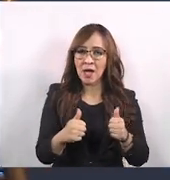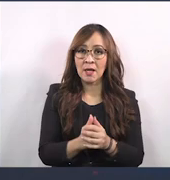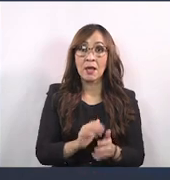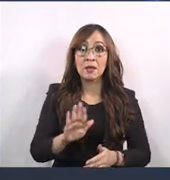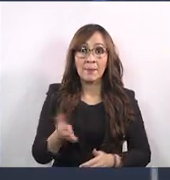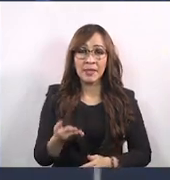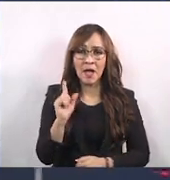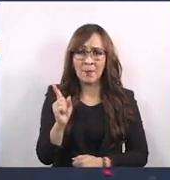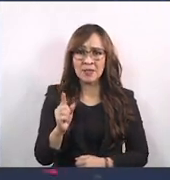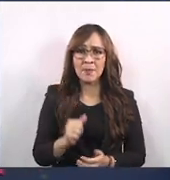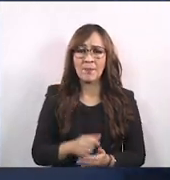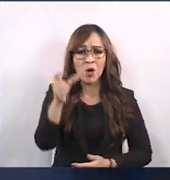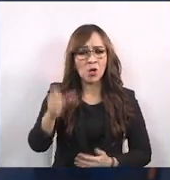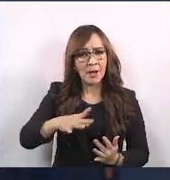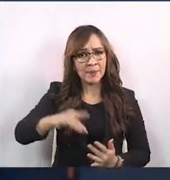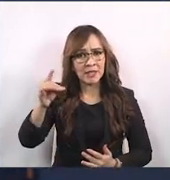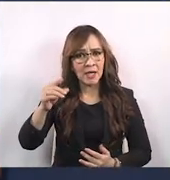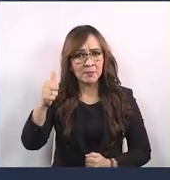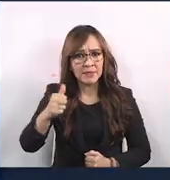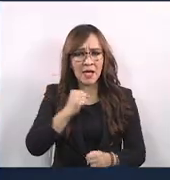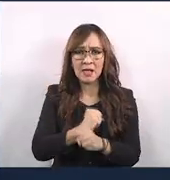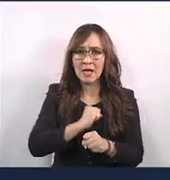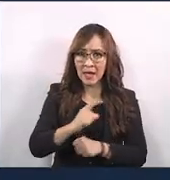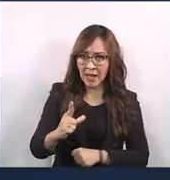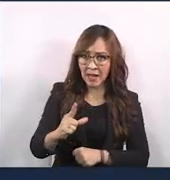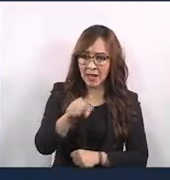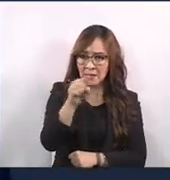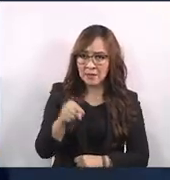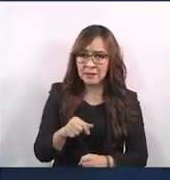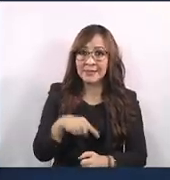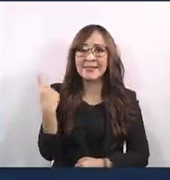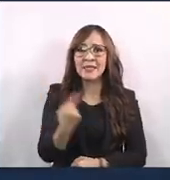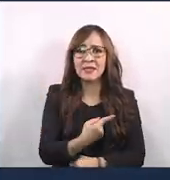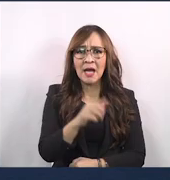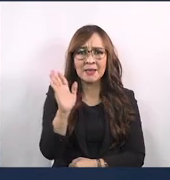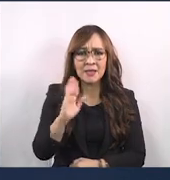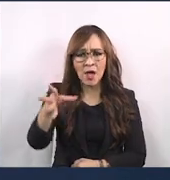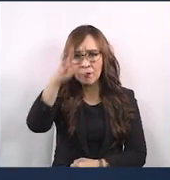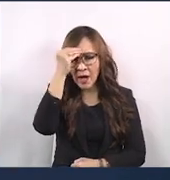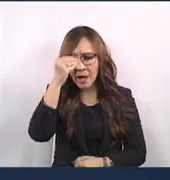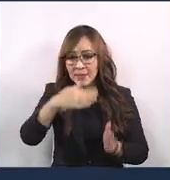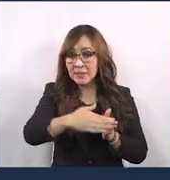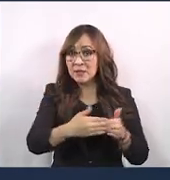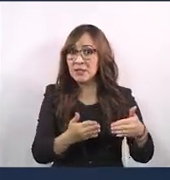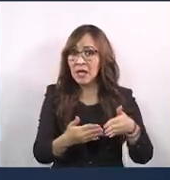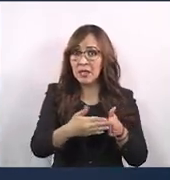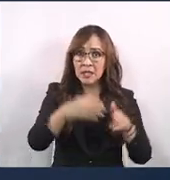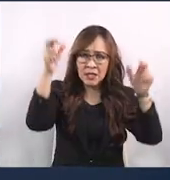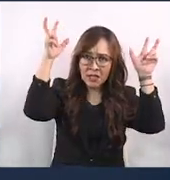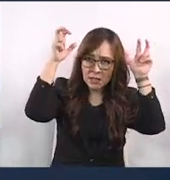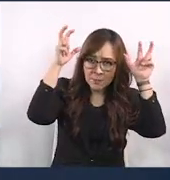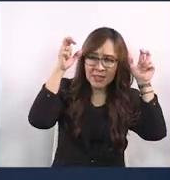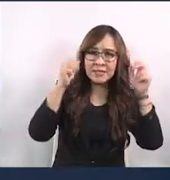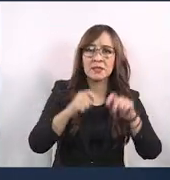bisa gagal jawabannya sederhana karena kita tidak mengerti strategi iblis untuk menjatuhkan menghancurkan dan akhirnya